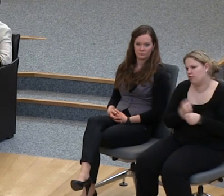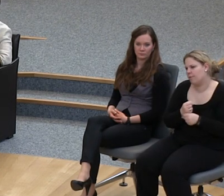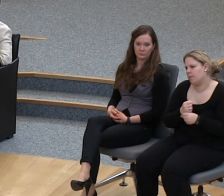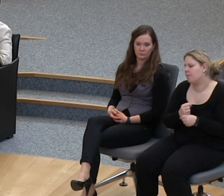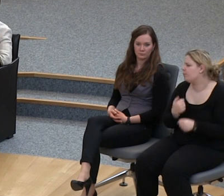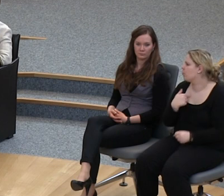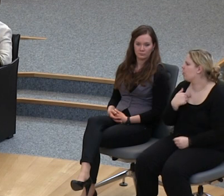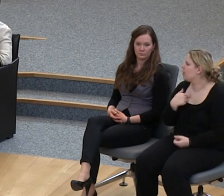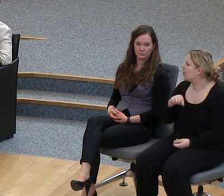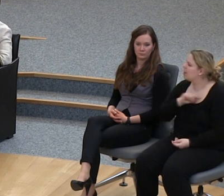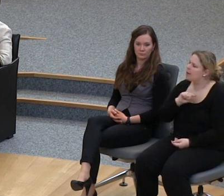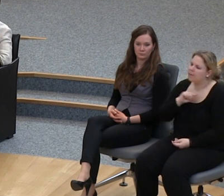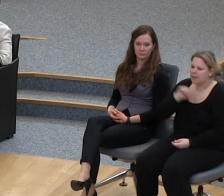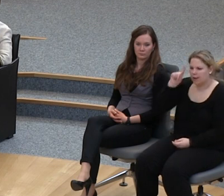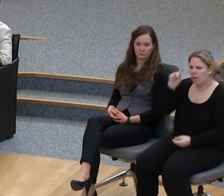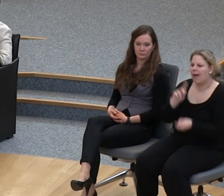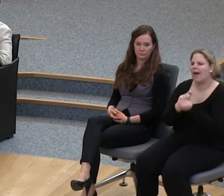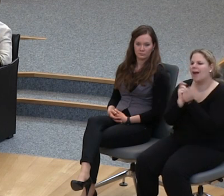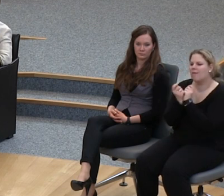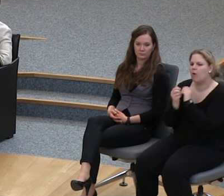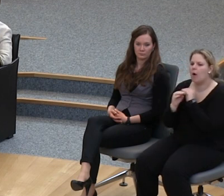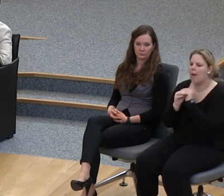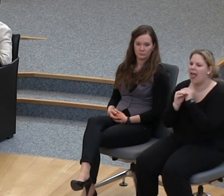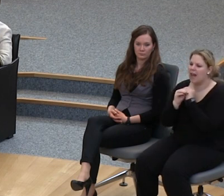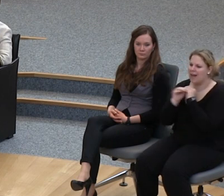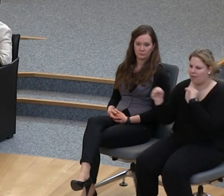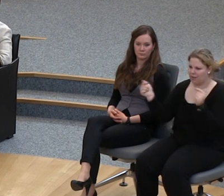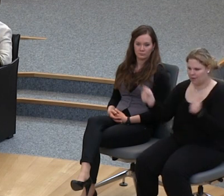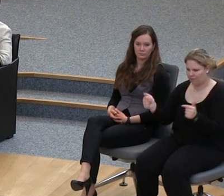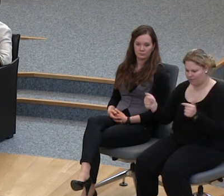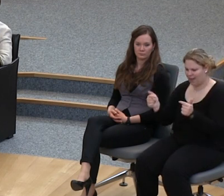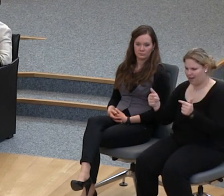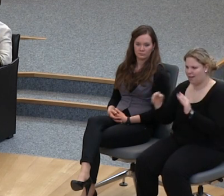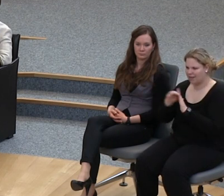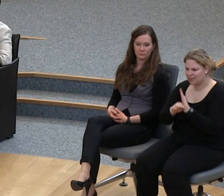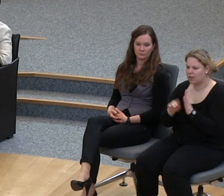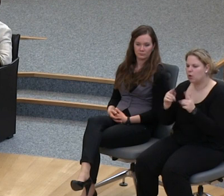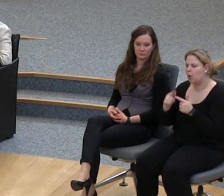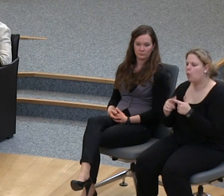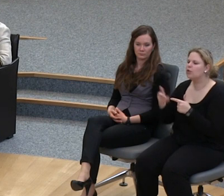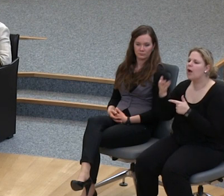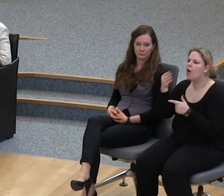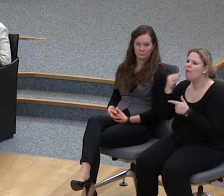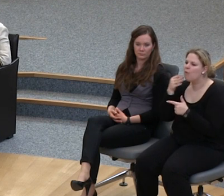unserer Reform des Landespflegegesetzes und des Wohn- und Teilhabegesetzes, die werden gleichzeitig reformiert,